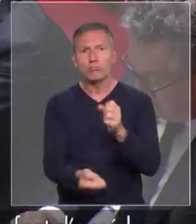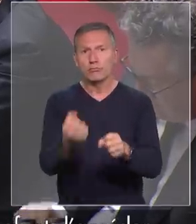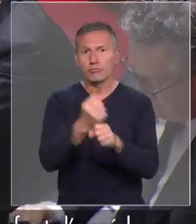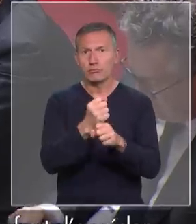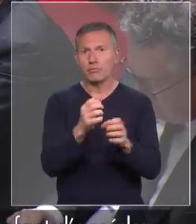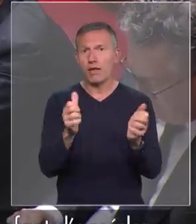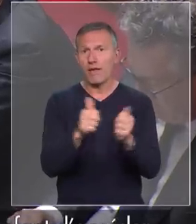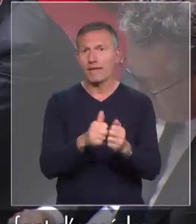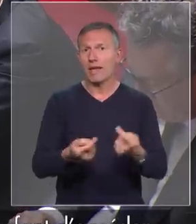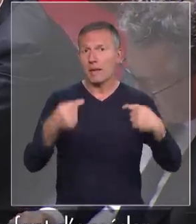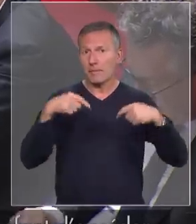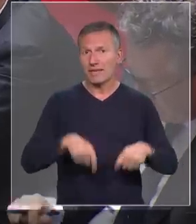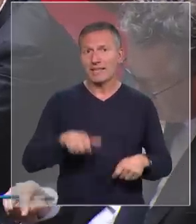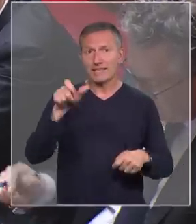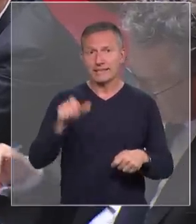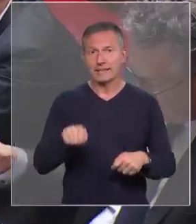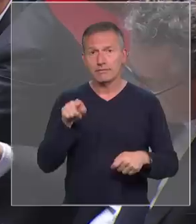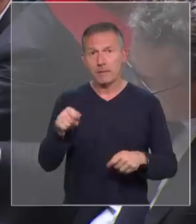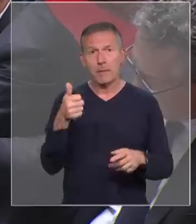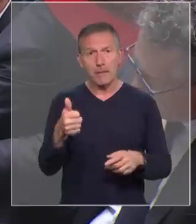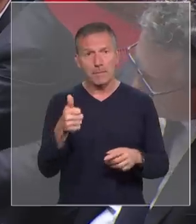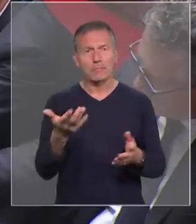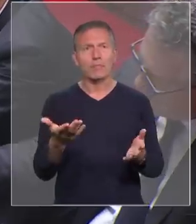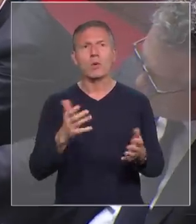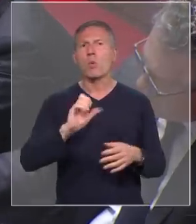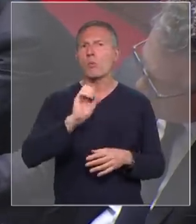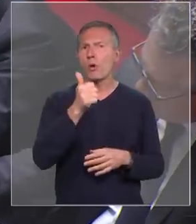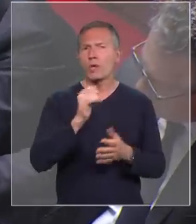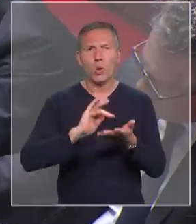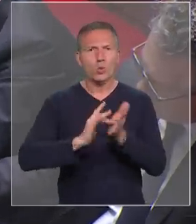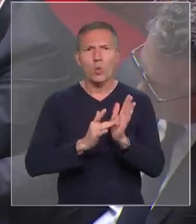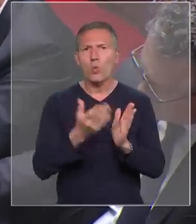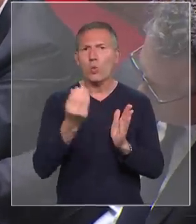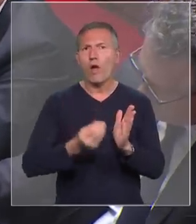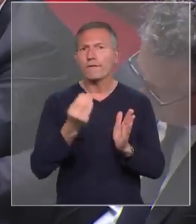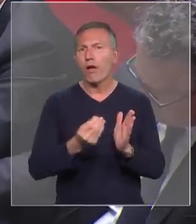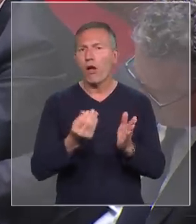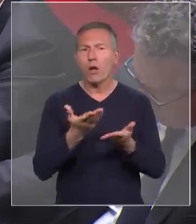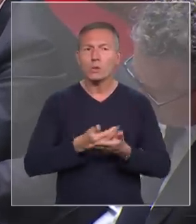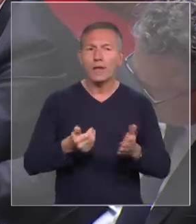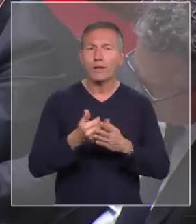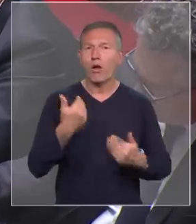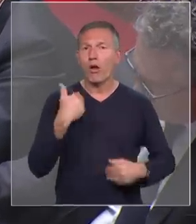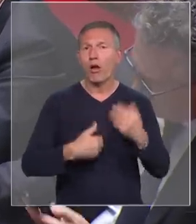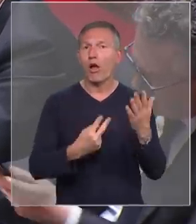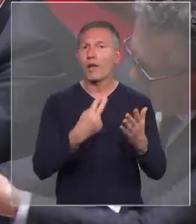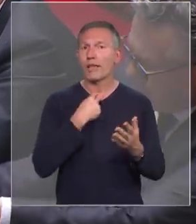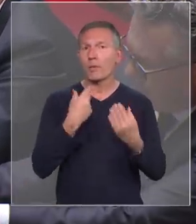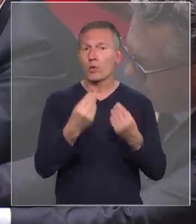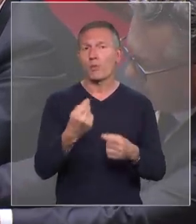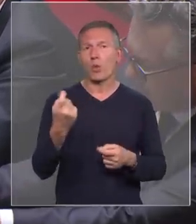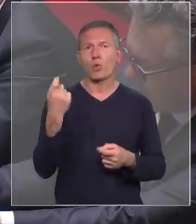avec la ministre Geneviève Darrieussecq. Tout d'abord, tous les enfants en situation de handicap bénéficieront d'un numéro